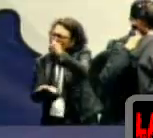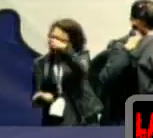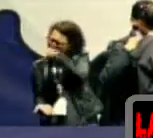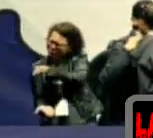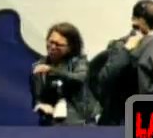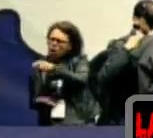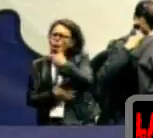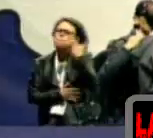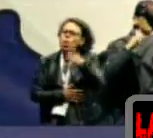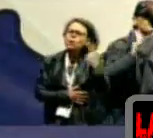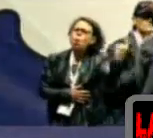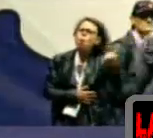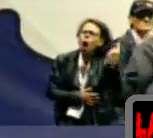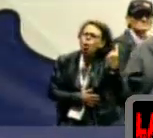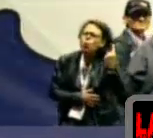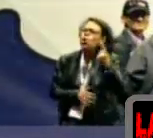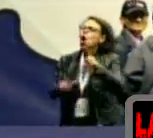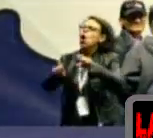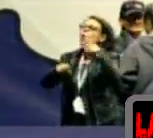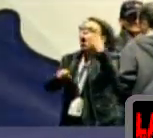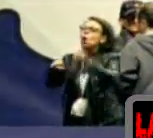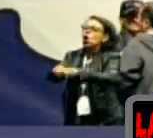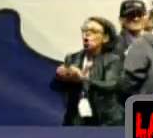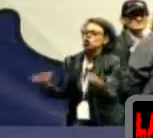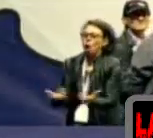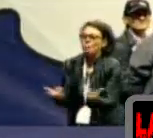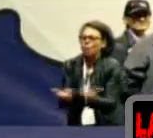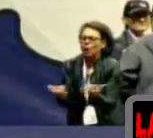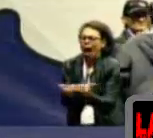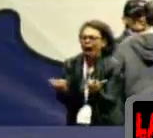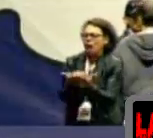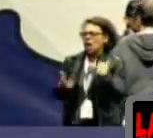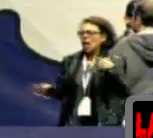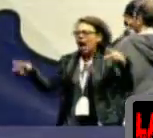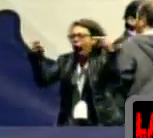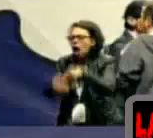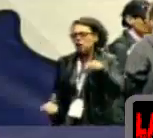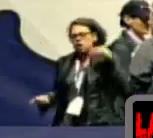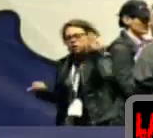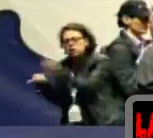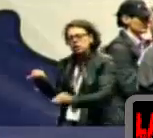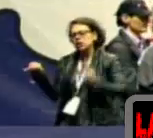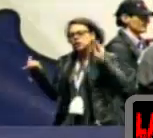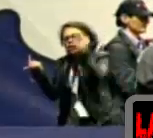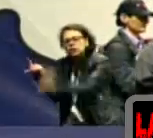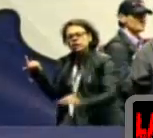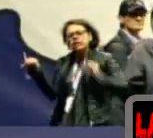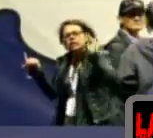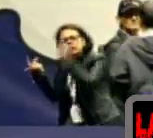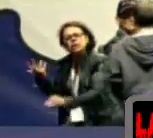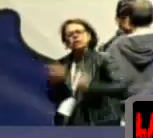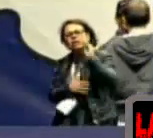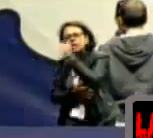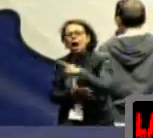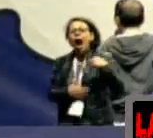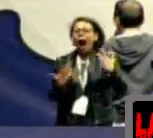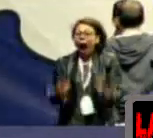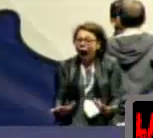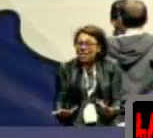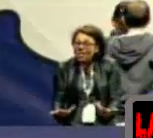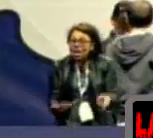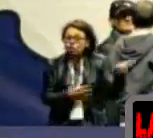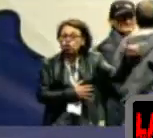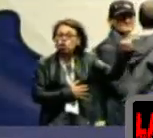fino ad arrivare non se ne parlava minimamente se oggi i partiti della sinistra si riempiono la bocca di reddito di